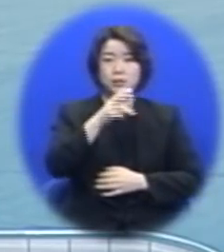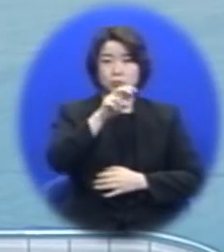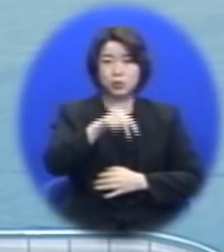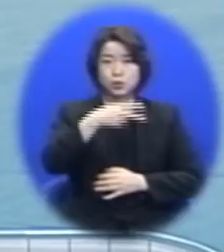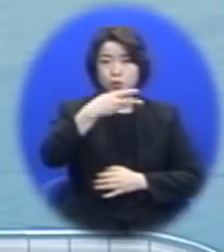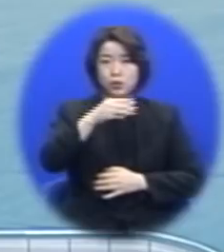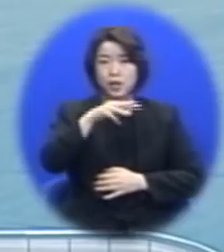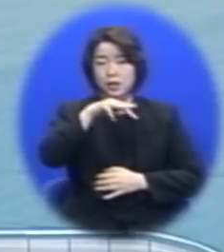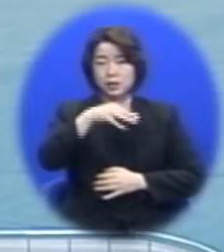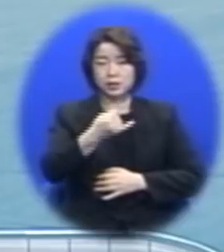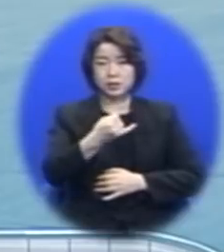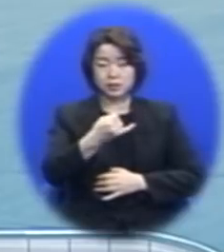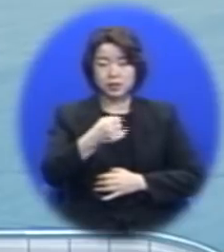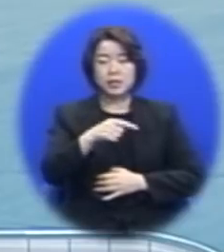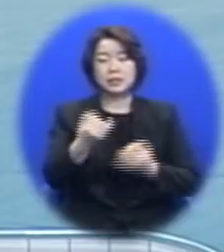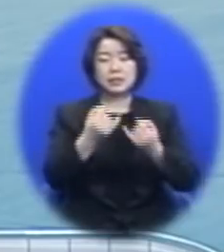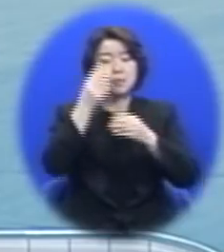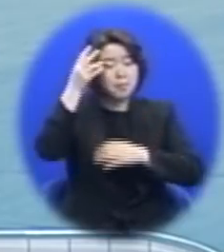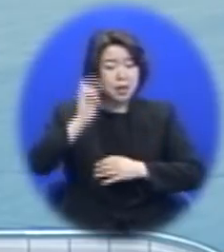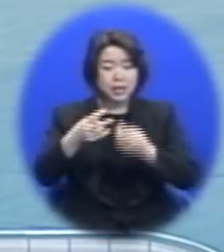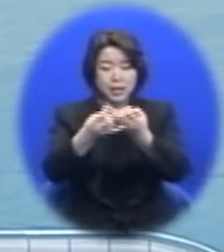공동체가 다 완공이 된 겁니다.